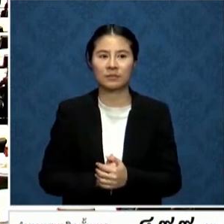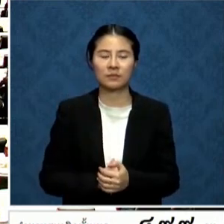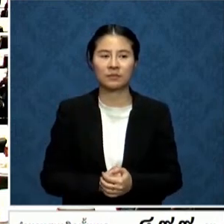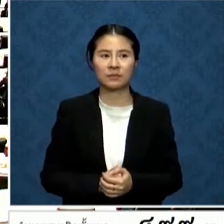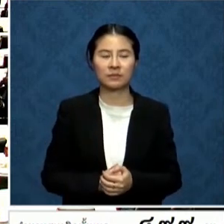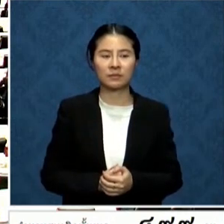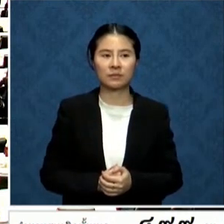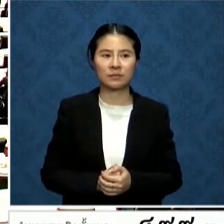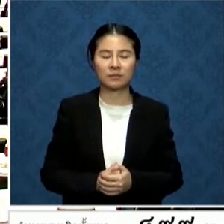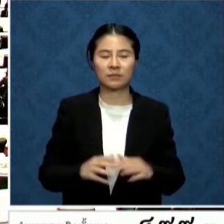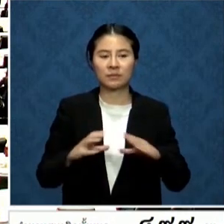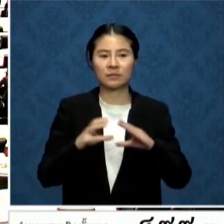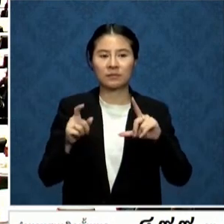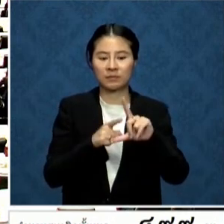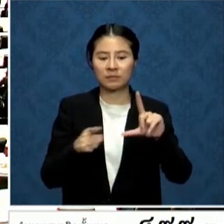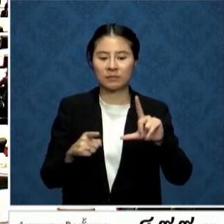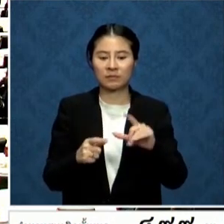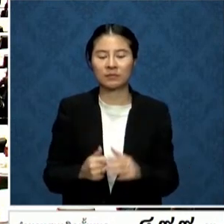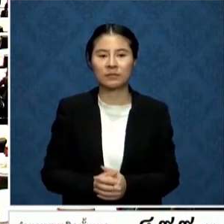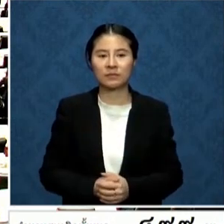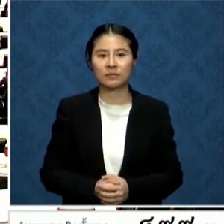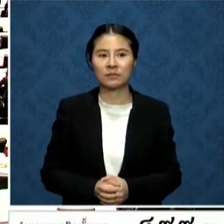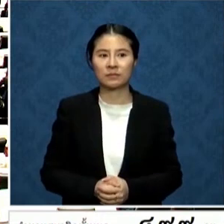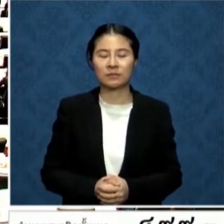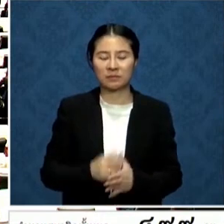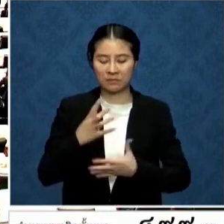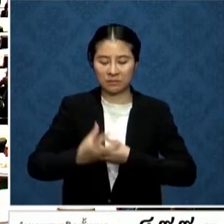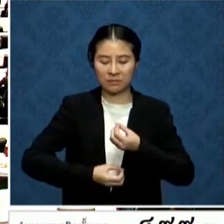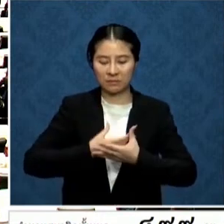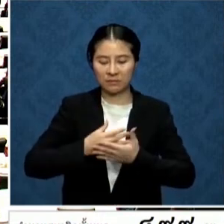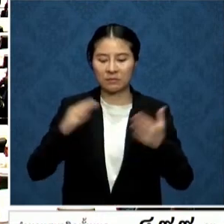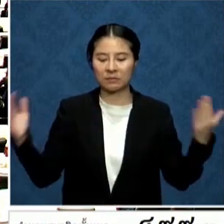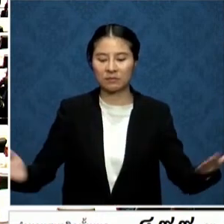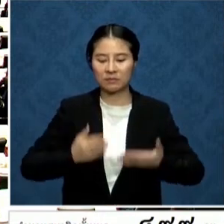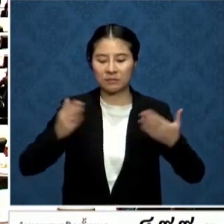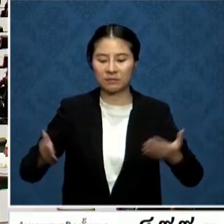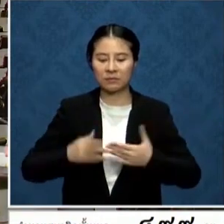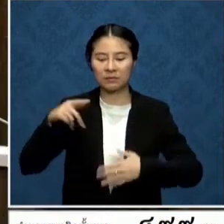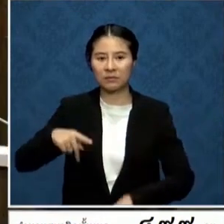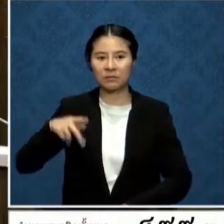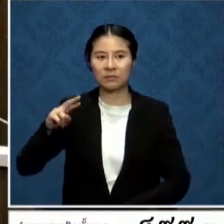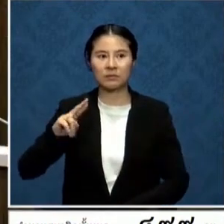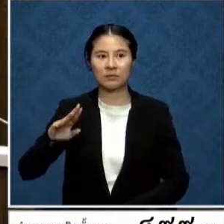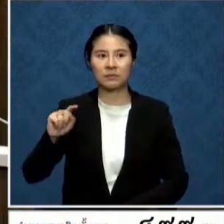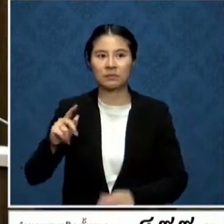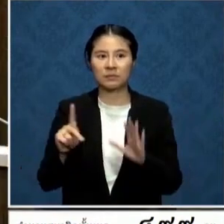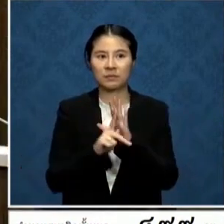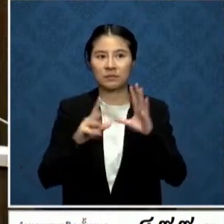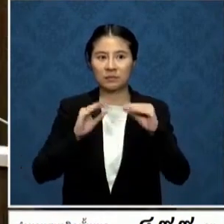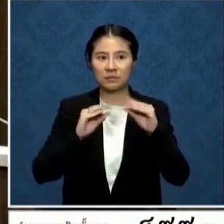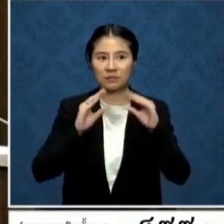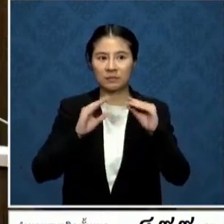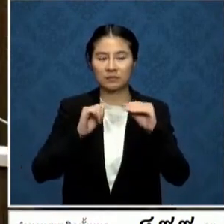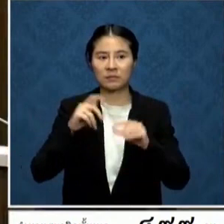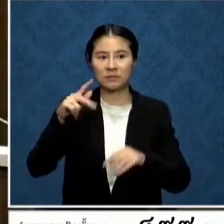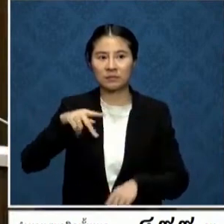จอมทองหนองแขมพรรคก้าไกลค่ะดิฉันขออนุญาตอภิปรายเพื่อสนับสนุนนะคะร่างข้อบังคับการประชุมสภาของท่าน